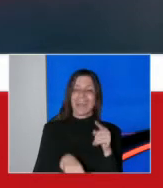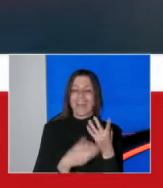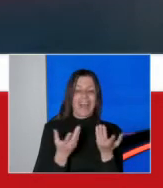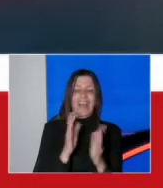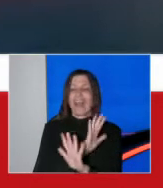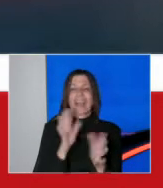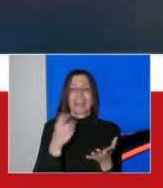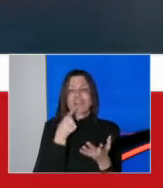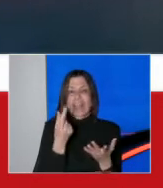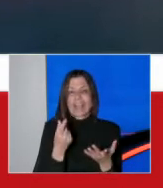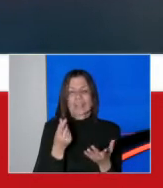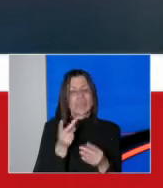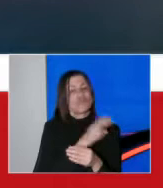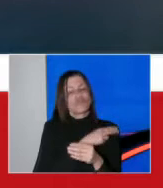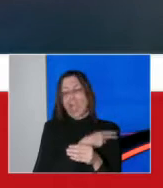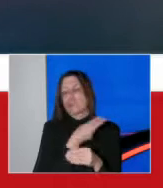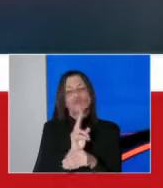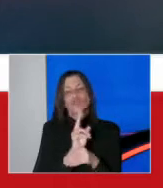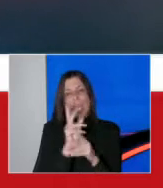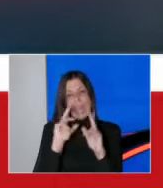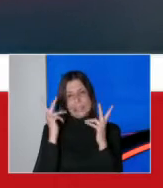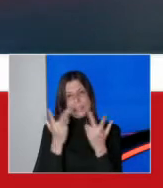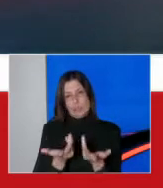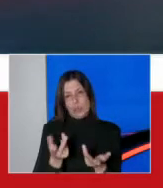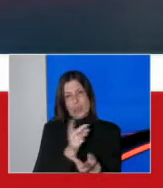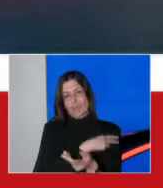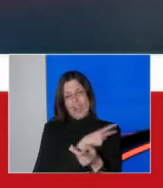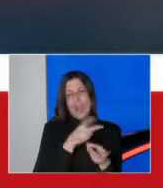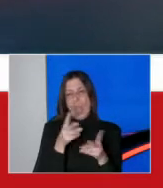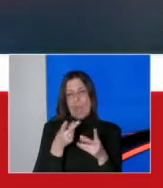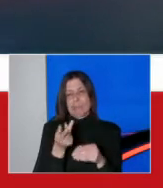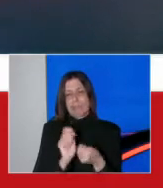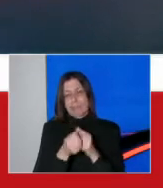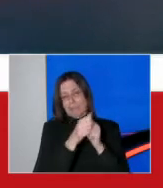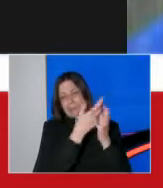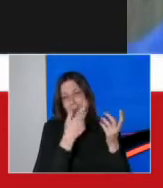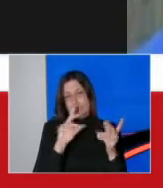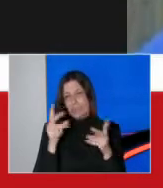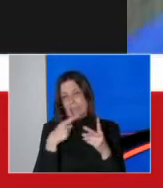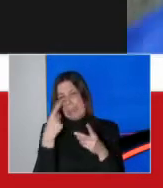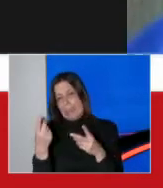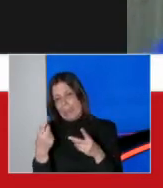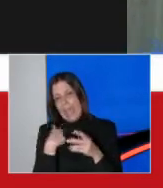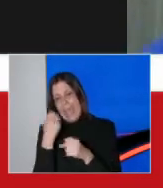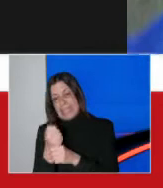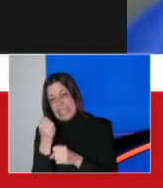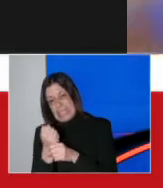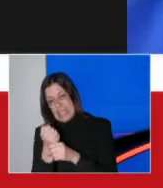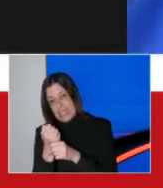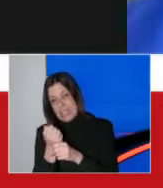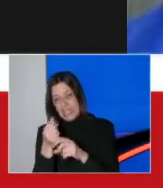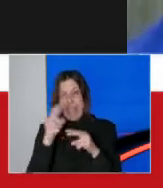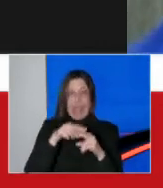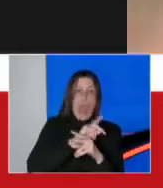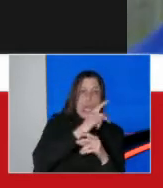אפשר להגדיר את זה, המשטרה פשוט שקרה לציבור. המשטרה לא יכולה לעשות זיגזגים, המשטרה לא יכולה לבוא להגיד, עשיתי